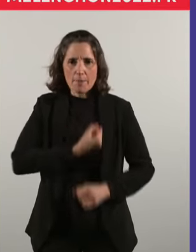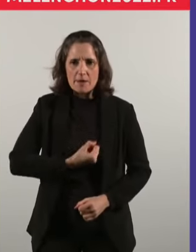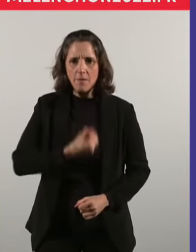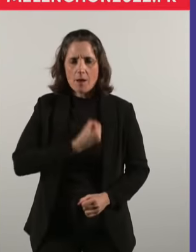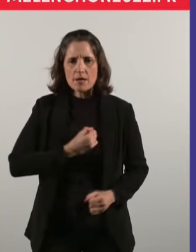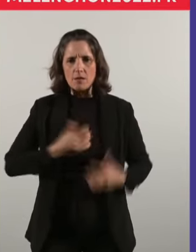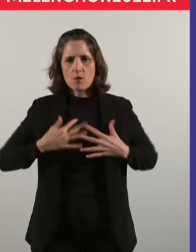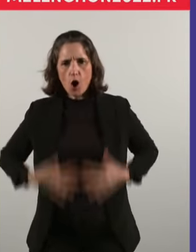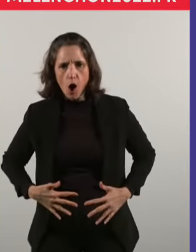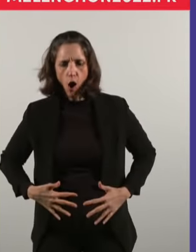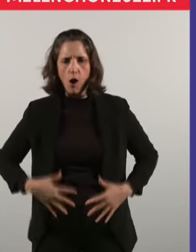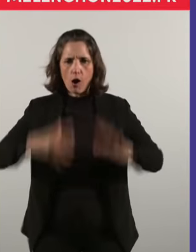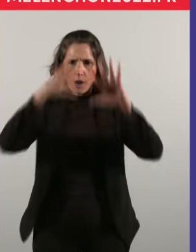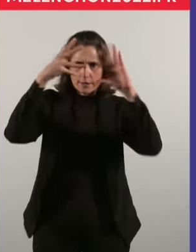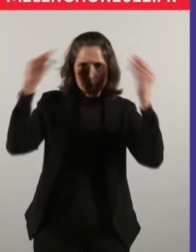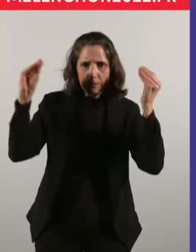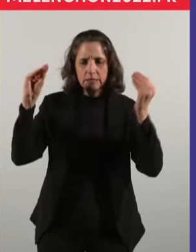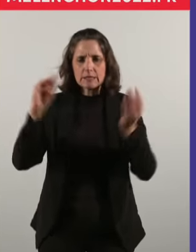donc,